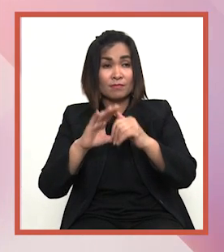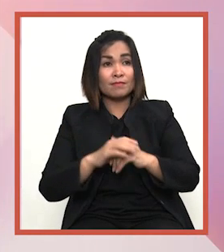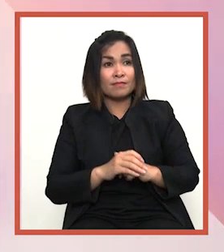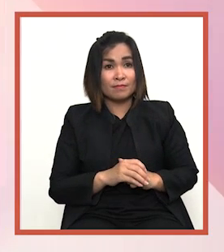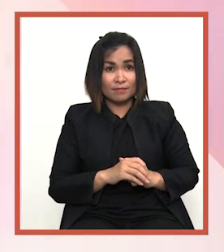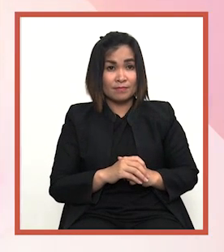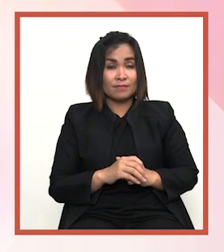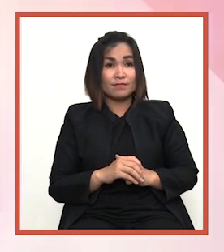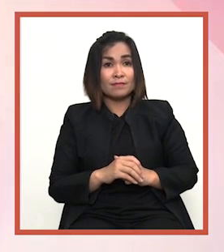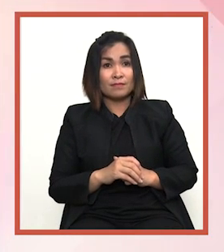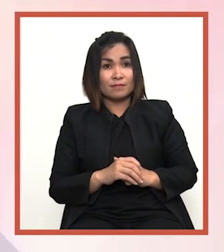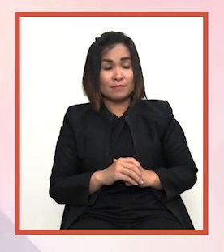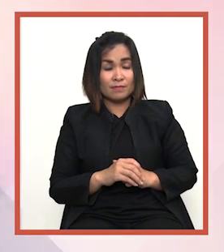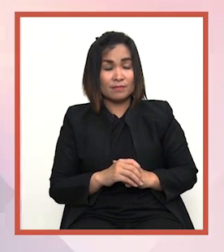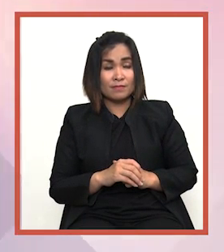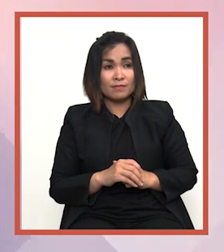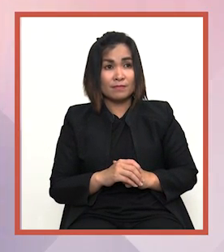ครับ